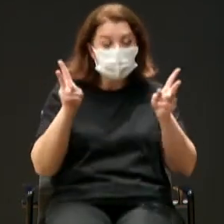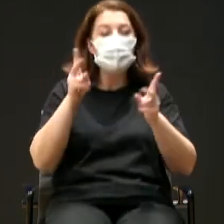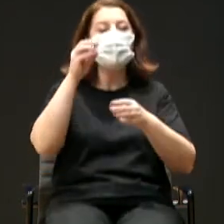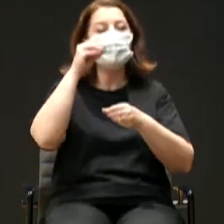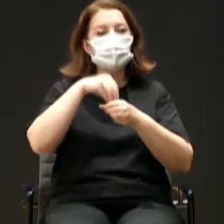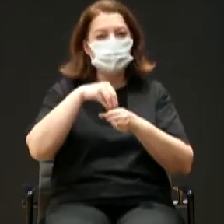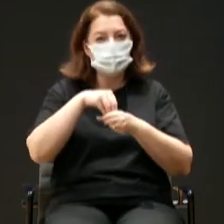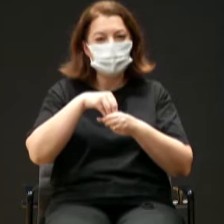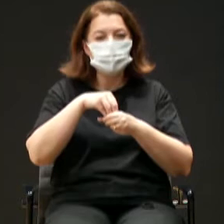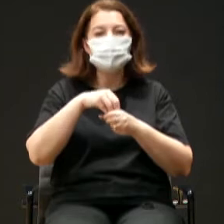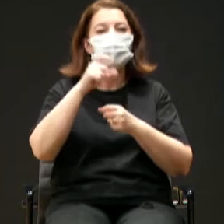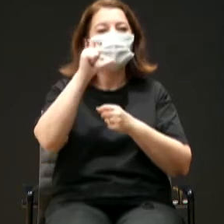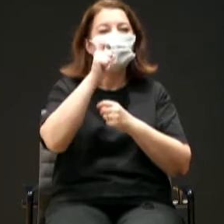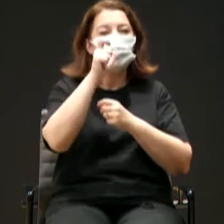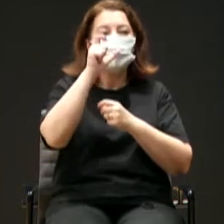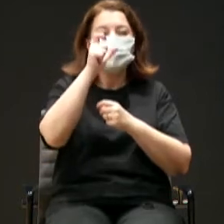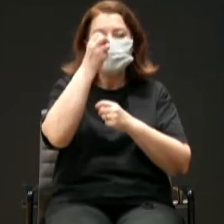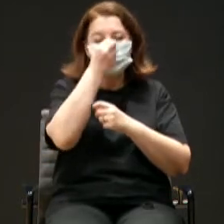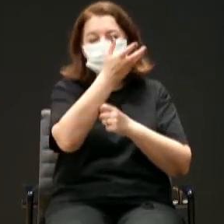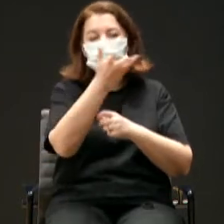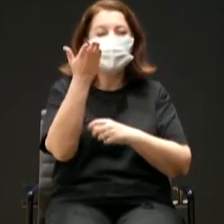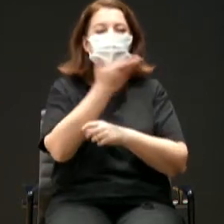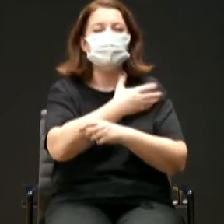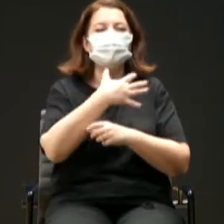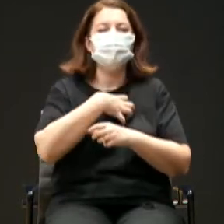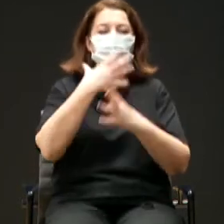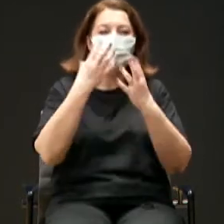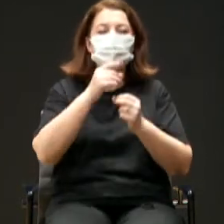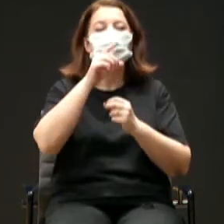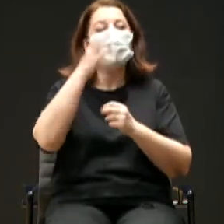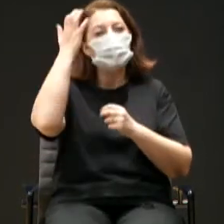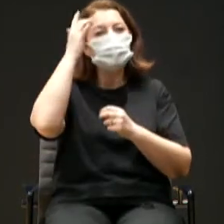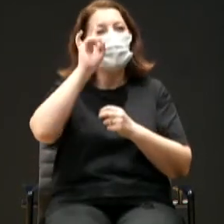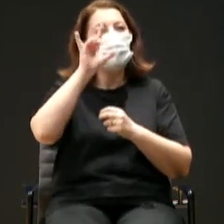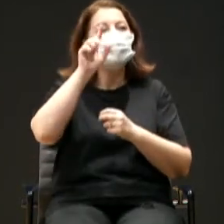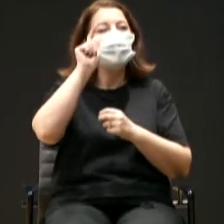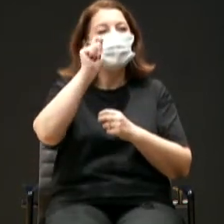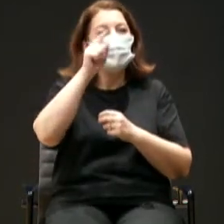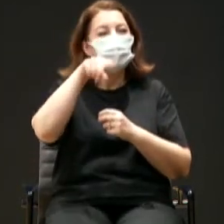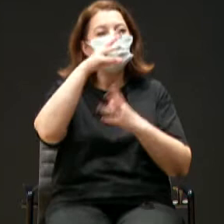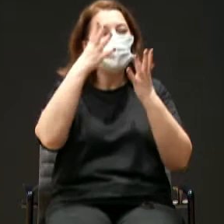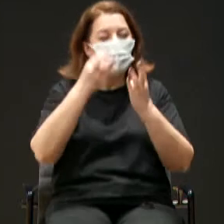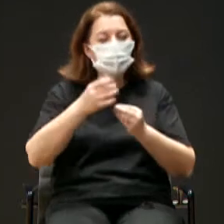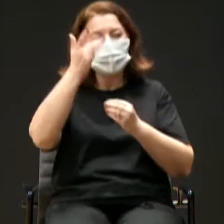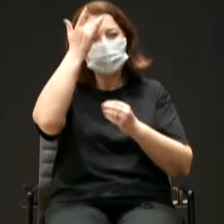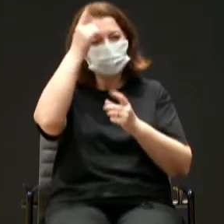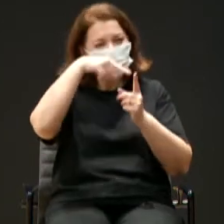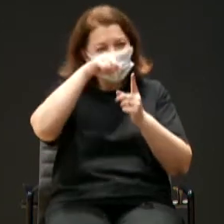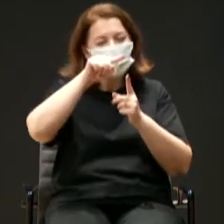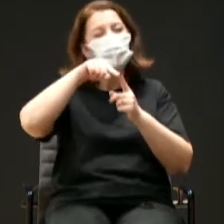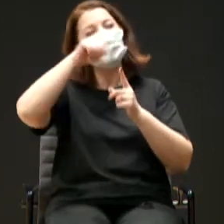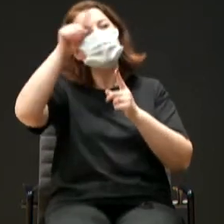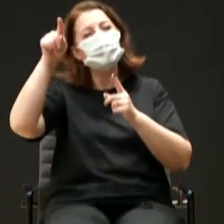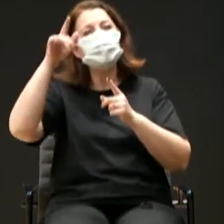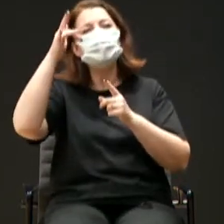için cenneti yurt edinmiş başta 15 Temmuz şehitlerimiz olmak üzere tüm şehitlerimizi rahmet